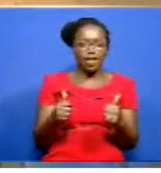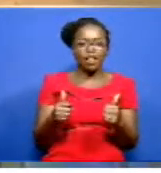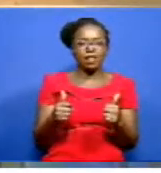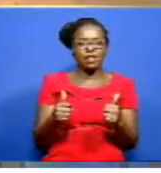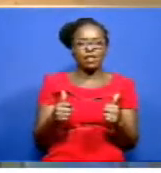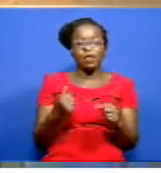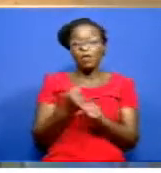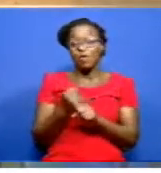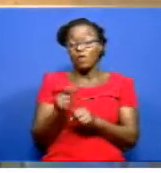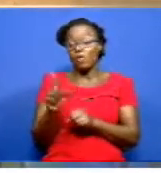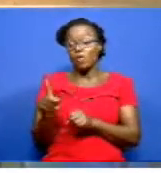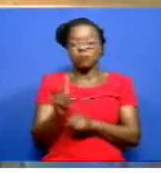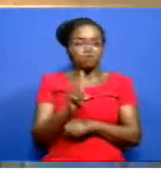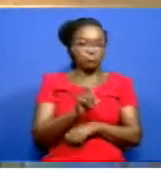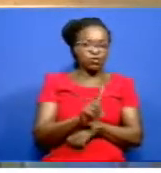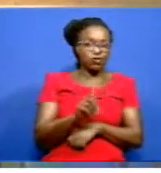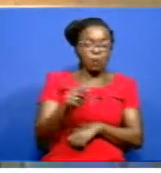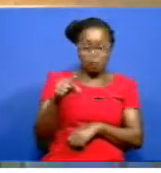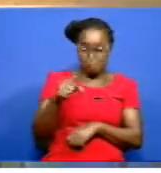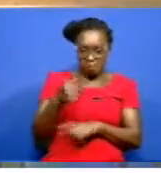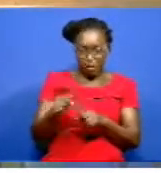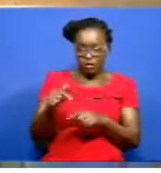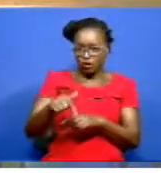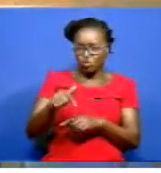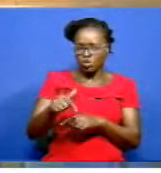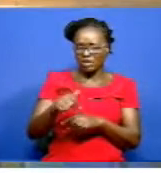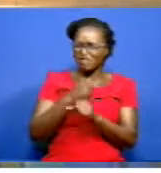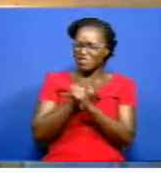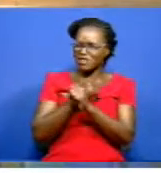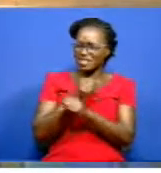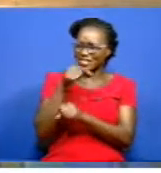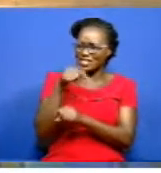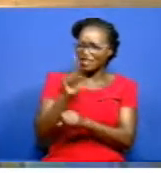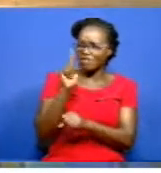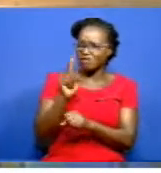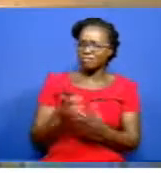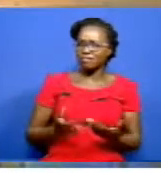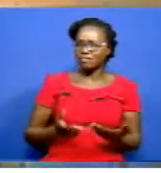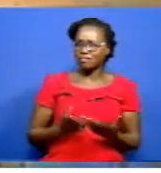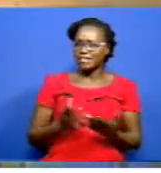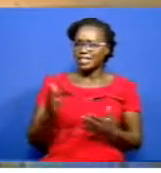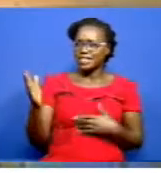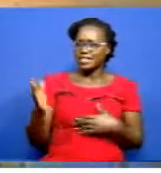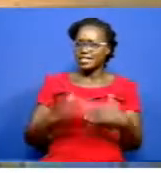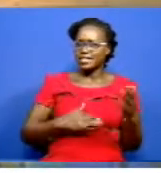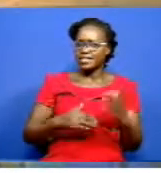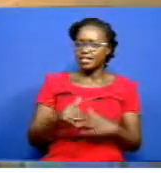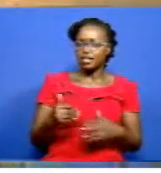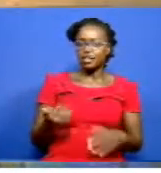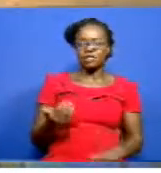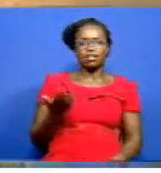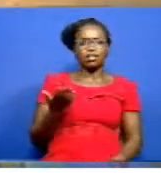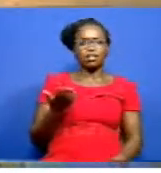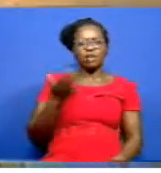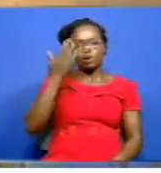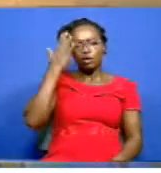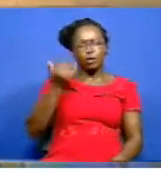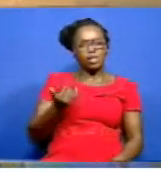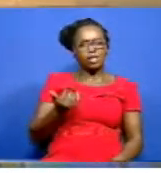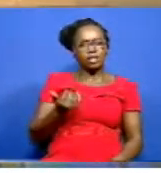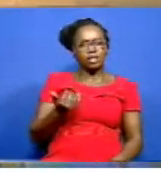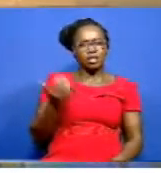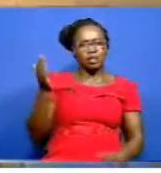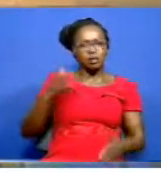na hii, lakini leo unaona ako very protective. Hata hiyo ni sign moja. Kwa nini ako na hii aggressive